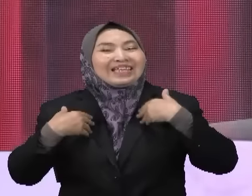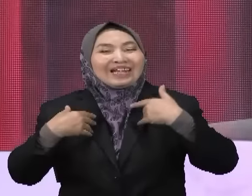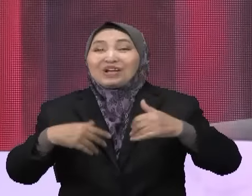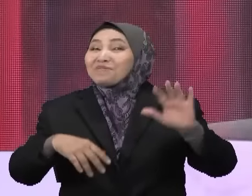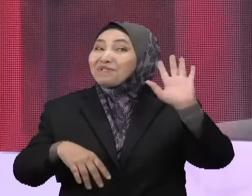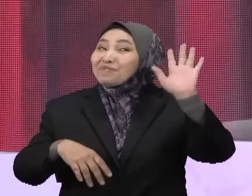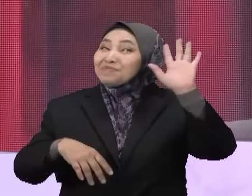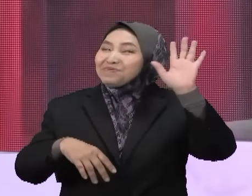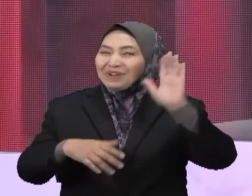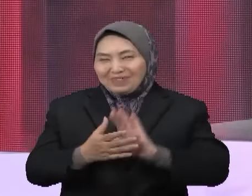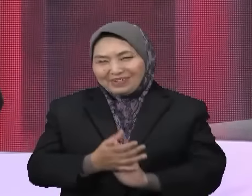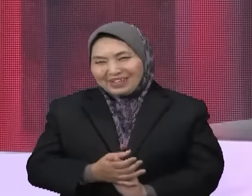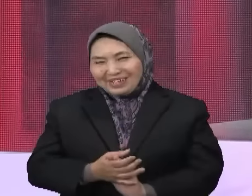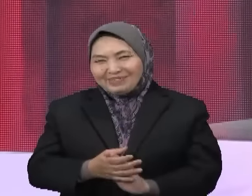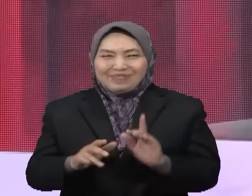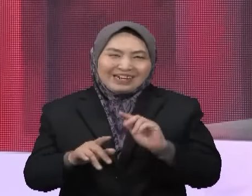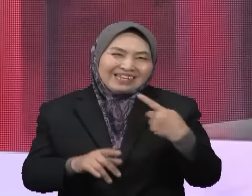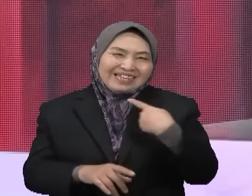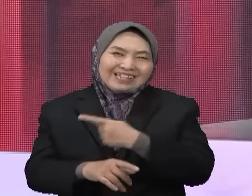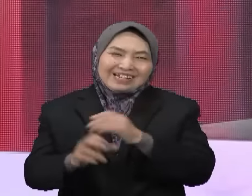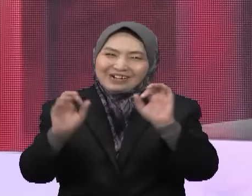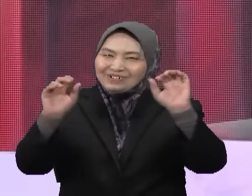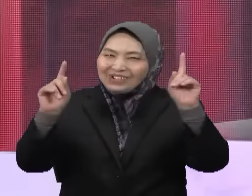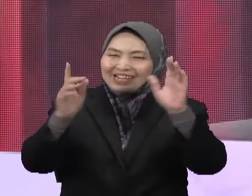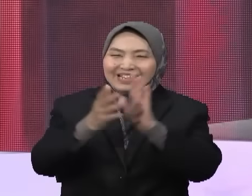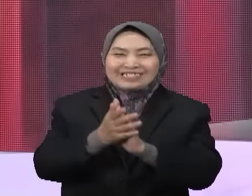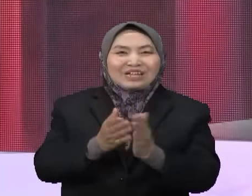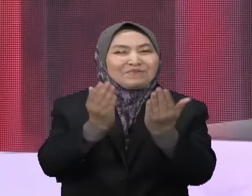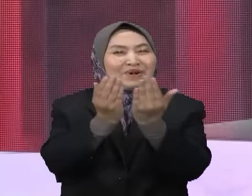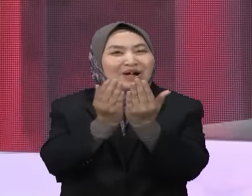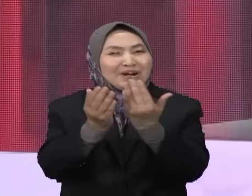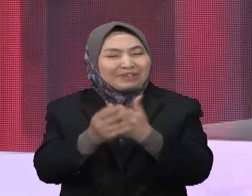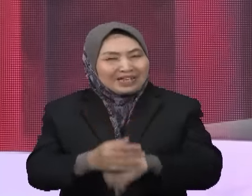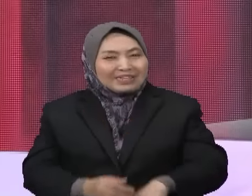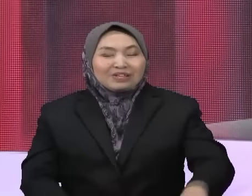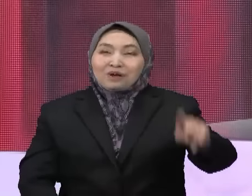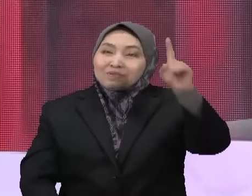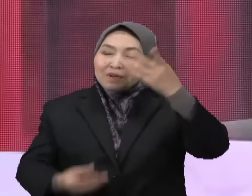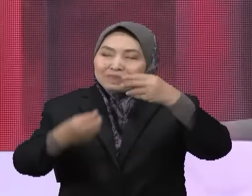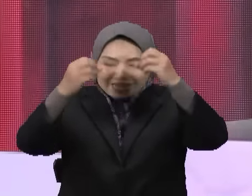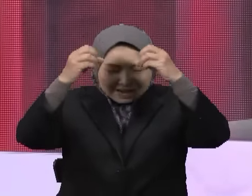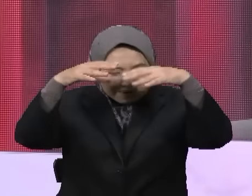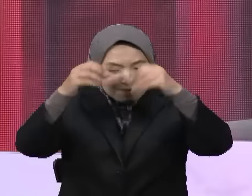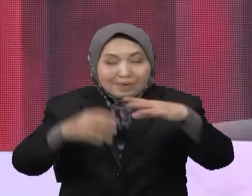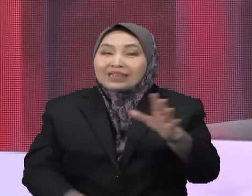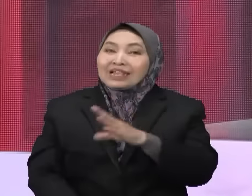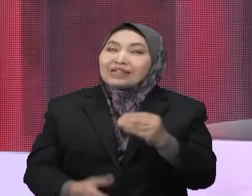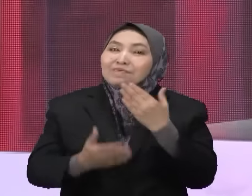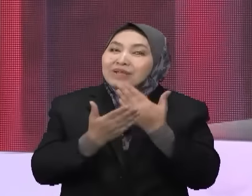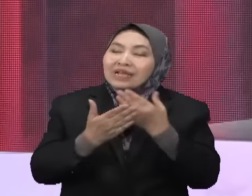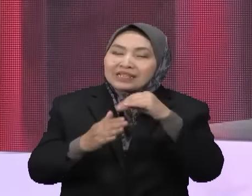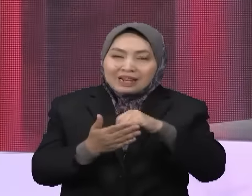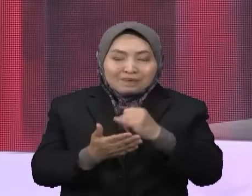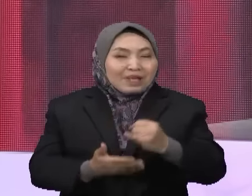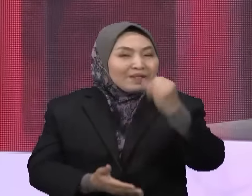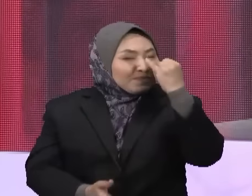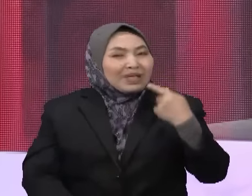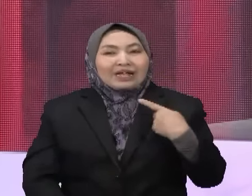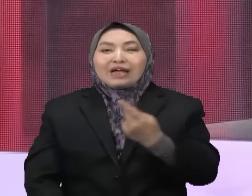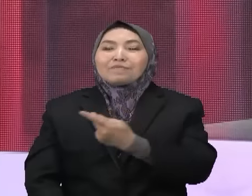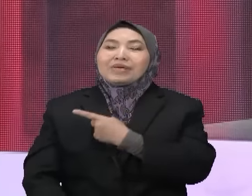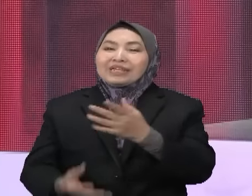baiklah. Alhamdulillah ya. Kita mulakan sesi kita dengan doa subhanakallah. Illa ma 'allamtana innaka antal